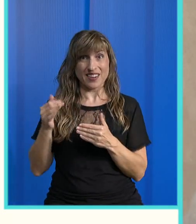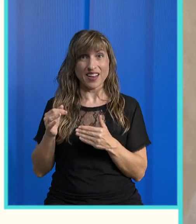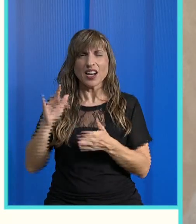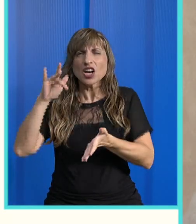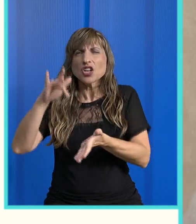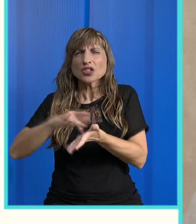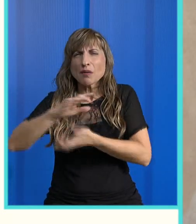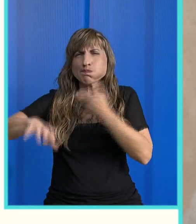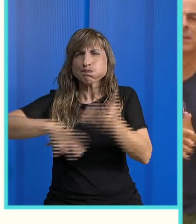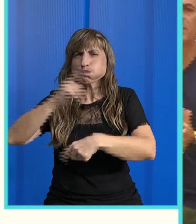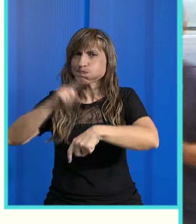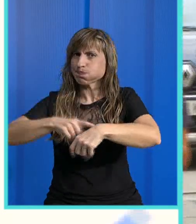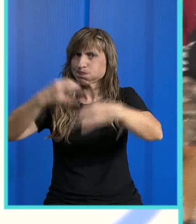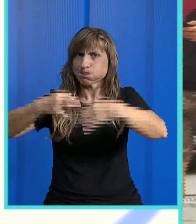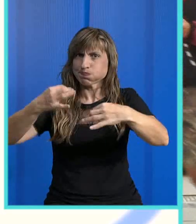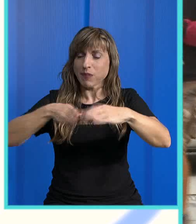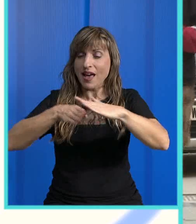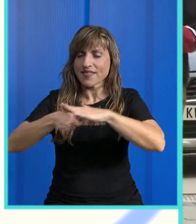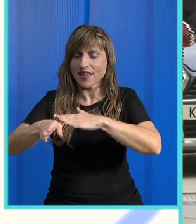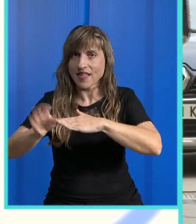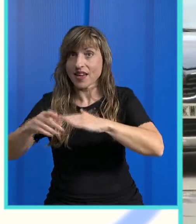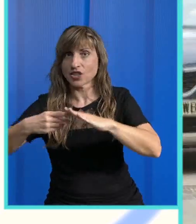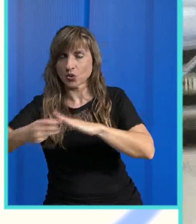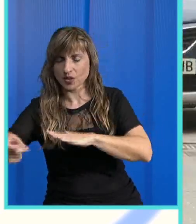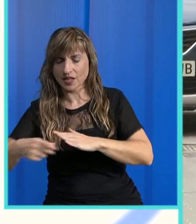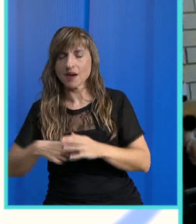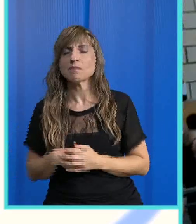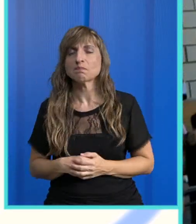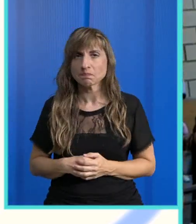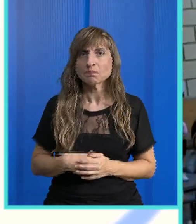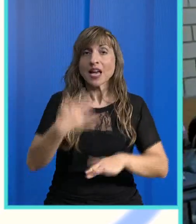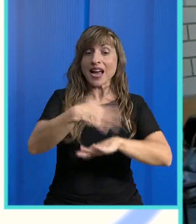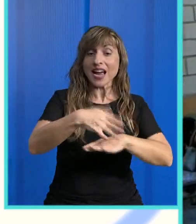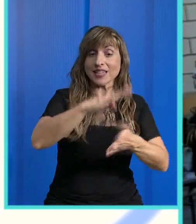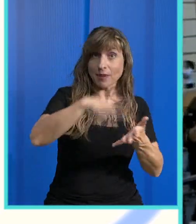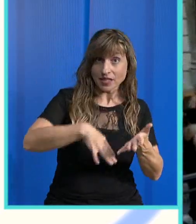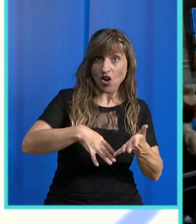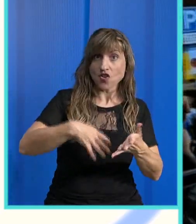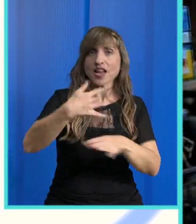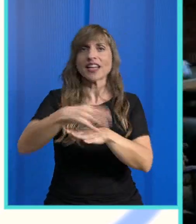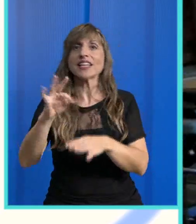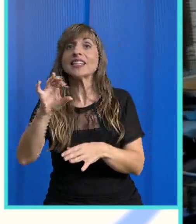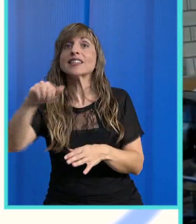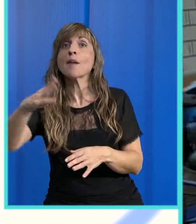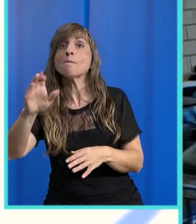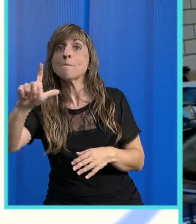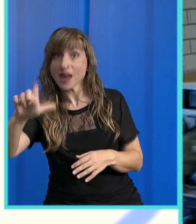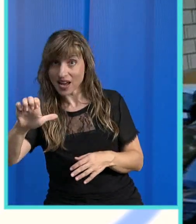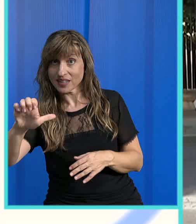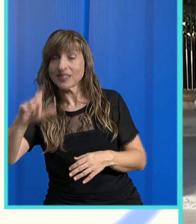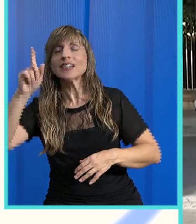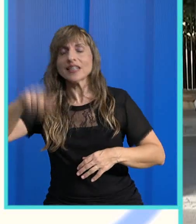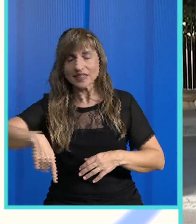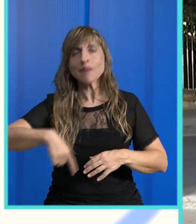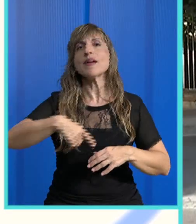trànsit es dona a les hores d'entrada i sortida en carrers interiors com el de Barcelona o el del Temple i els que hi ha al marge com l'avinguda del